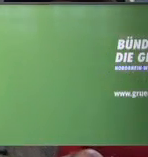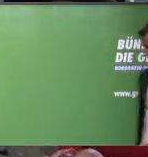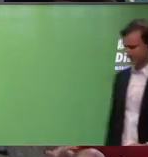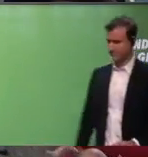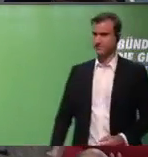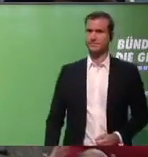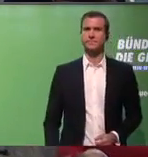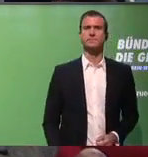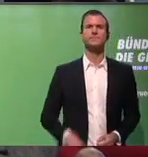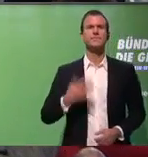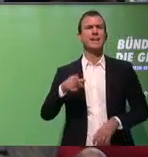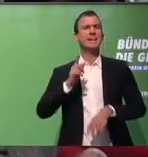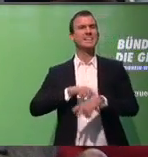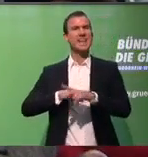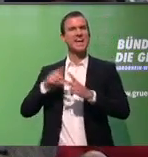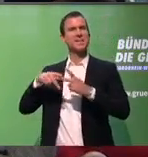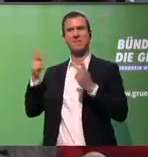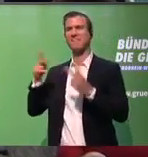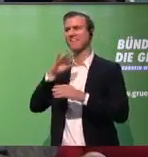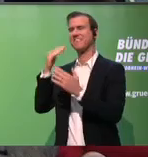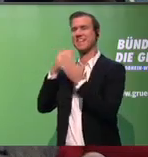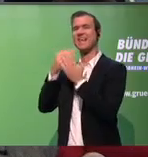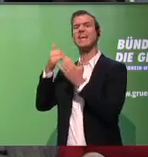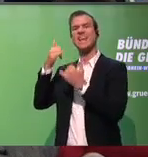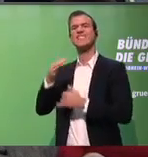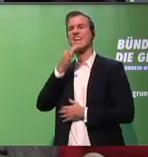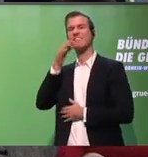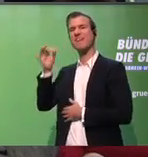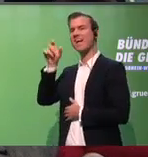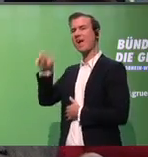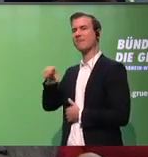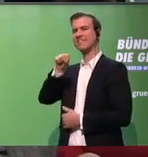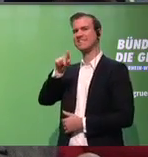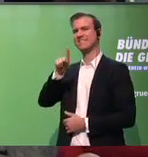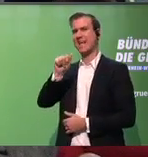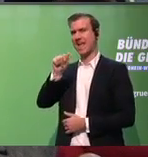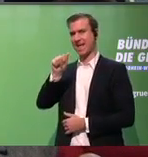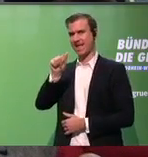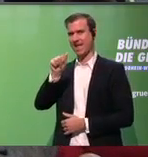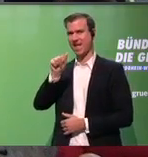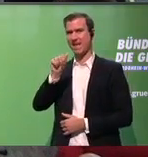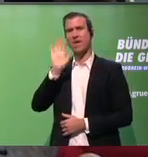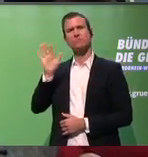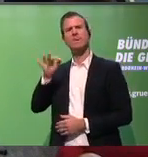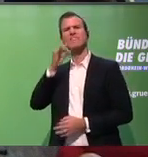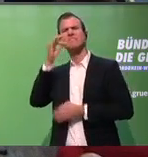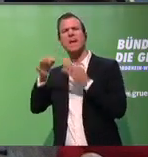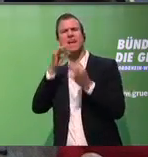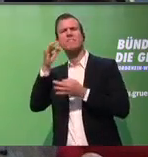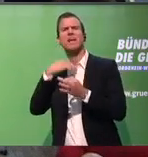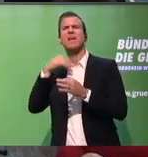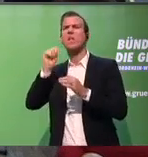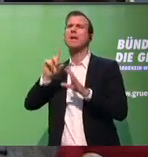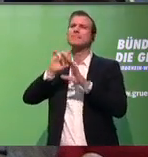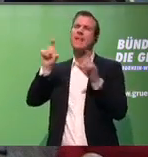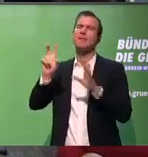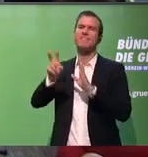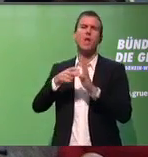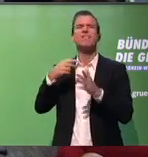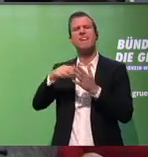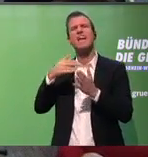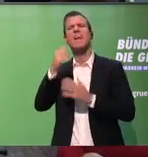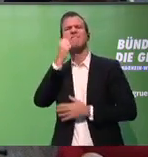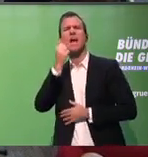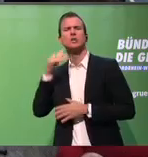Auch perfekt in der Zeit, vielen Dank. Jetzt die Fragen an Ska aus dem Themenkomplex, also auch an dich die Frage, die muss ich glaube ich nicht wiederholen, wie weiter nach